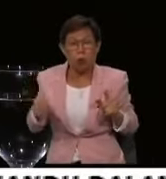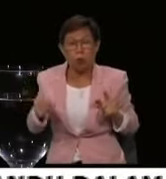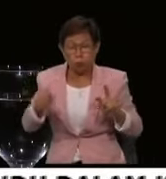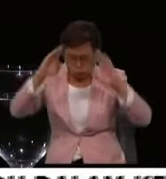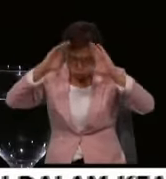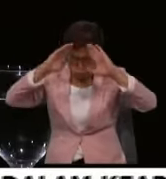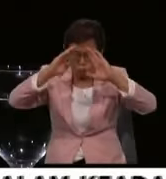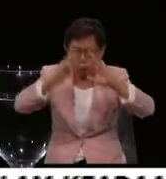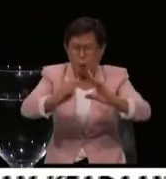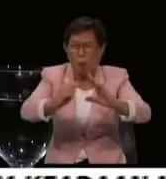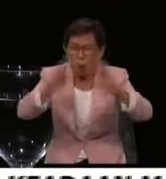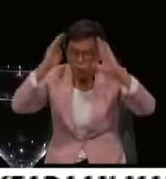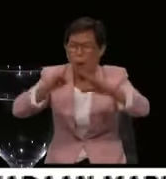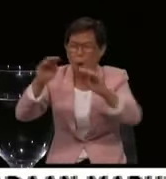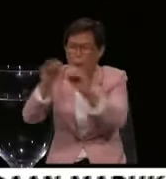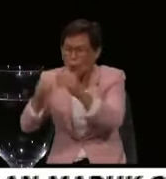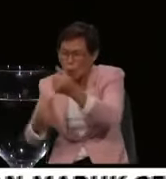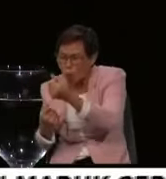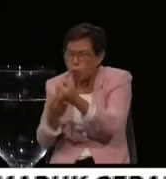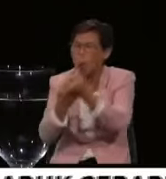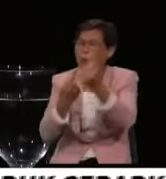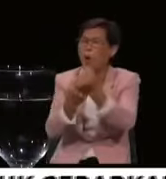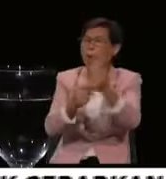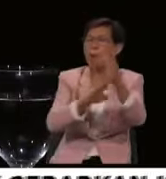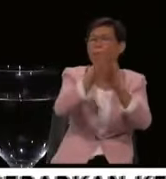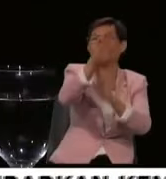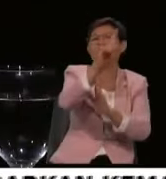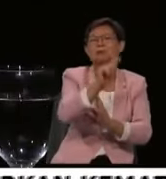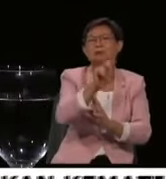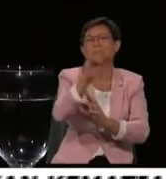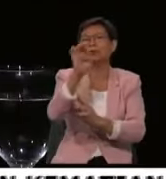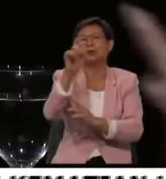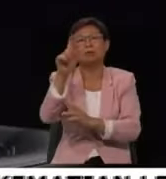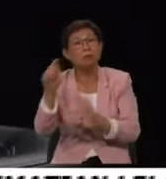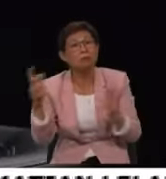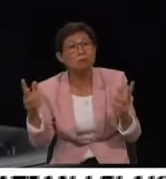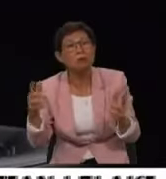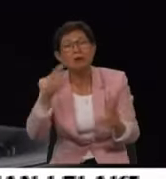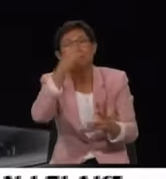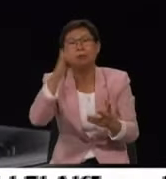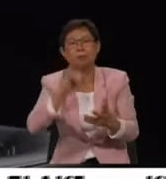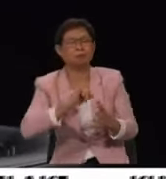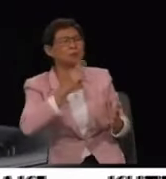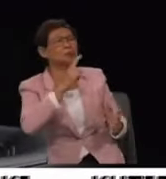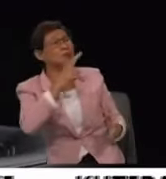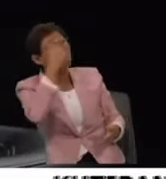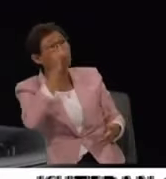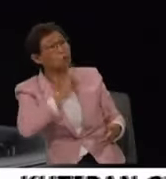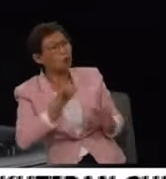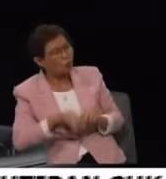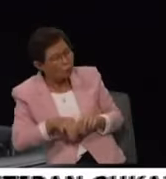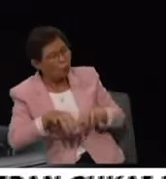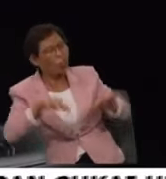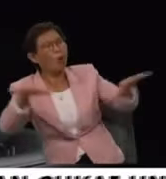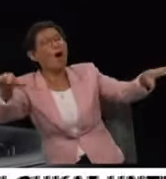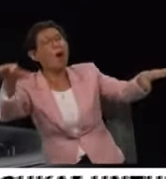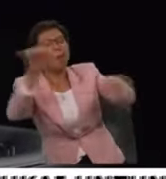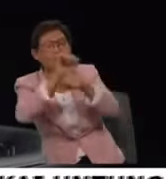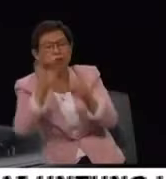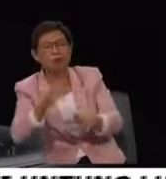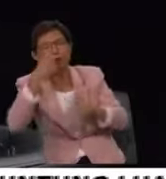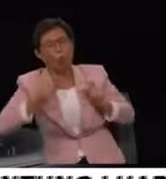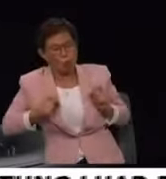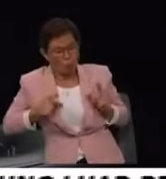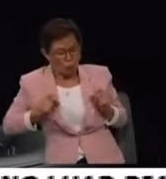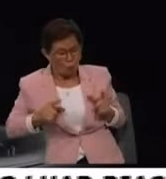ditekan supaya lebih memberi sokongan kepada er pembangunan TVET dan kita kita sebab tu saya memperluaskan pungutan Melayu untuk swasta